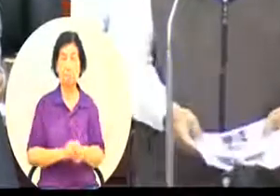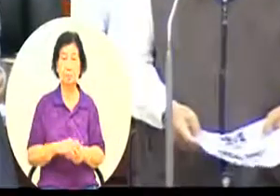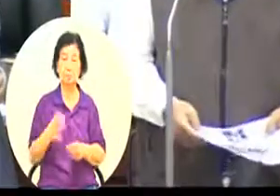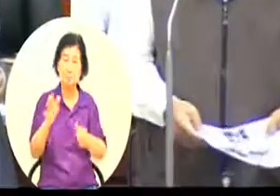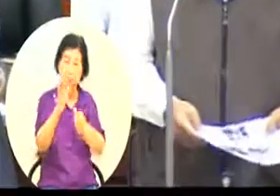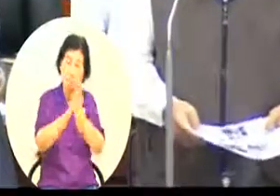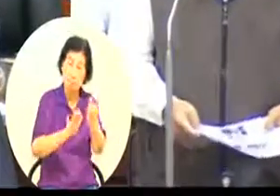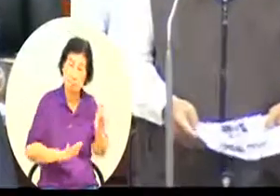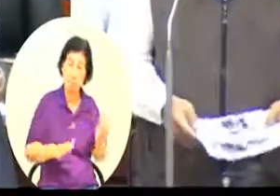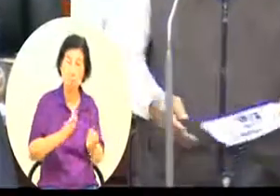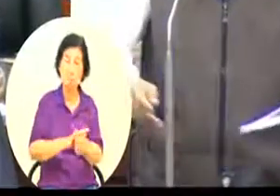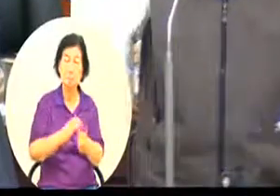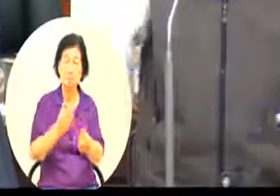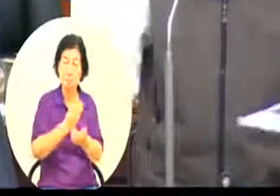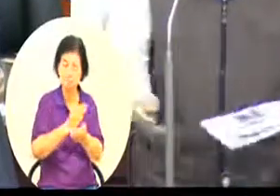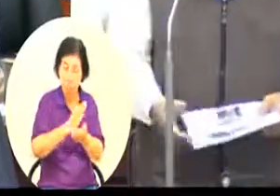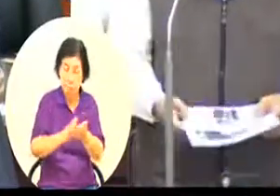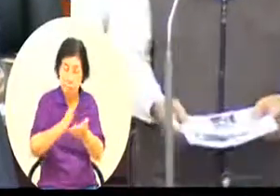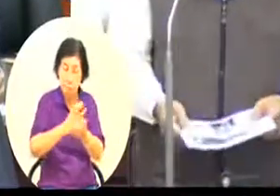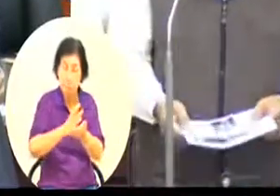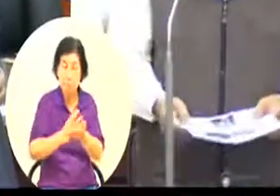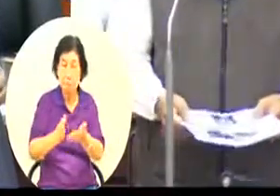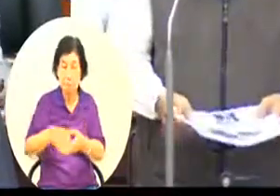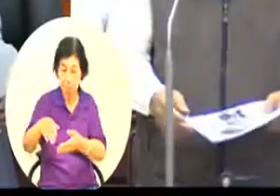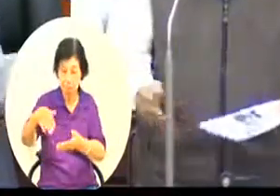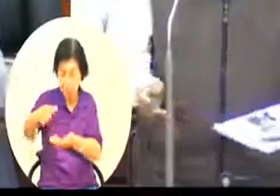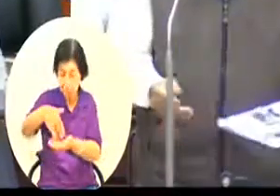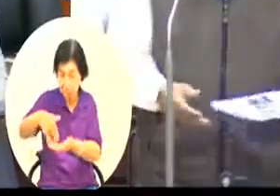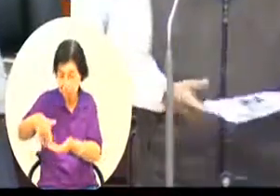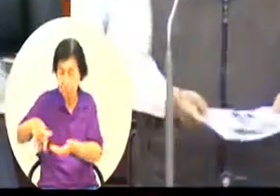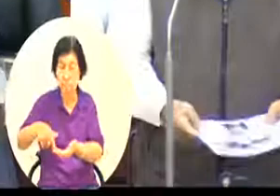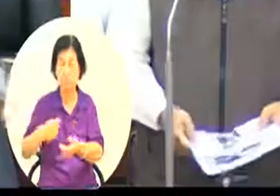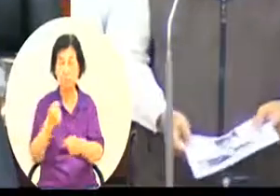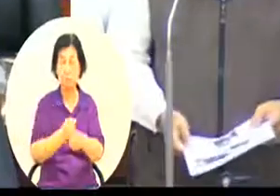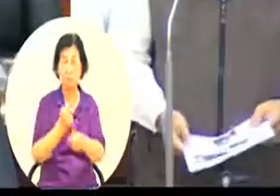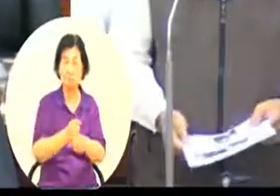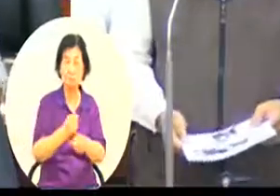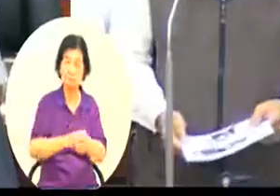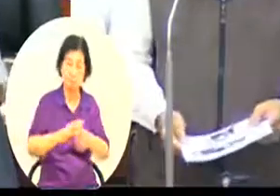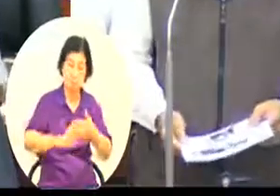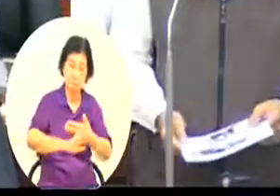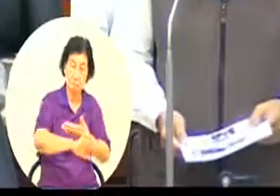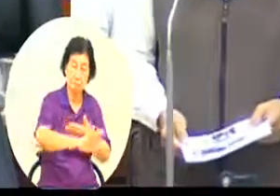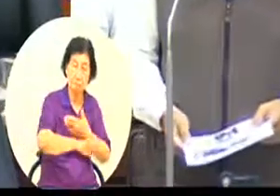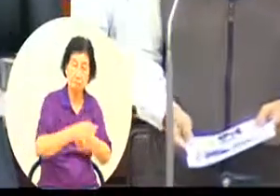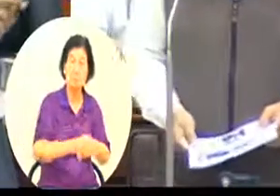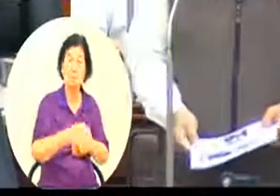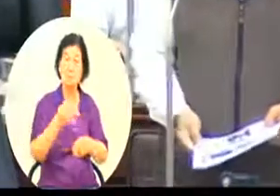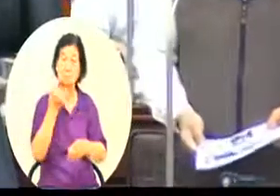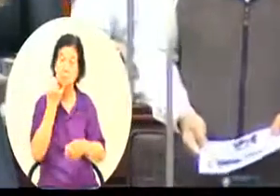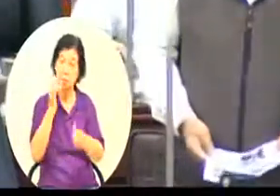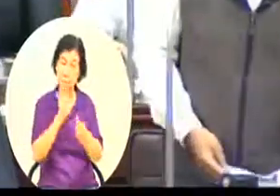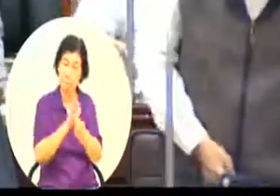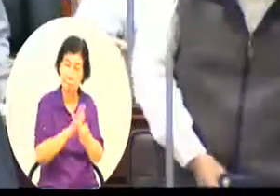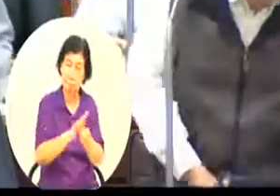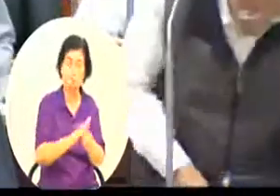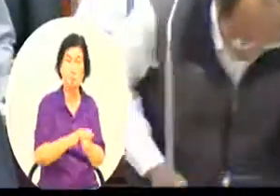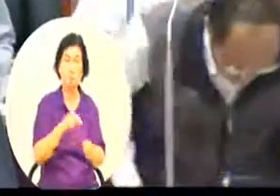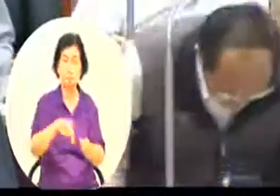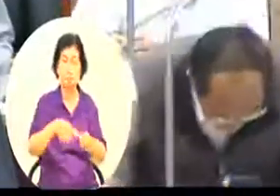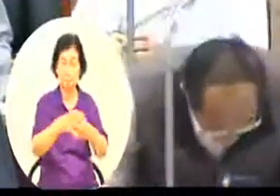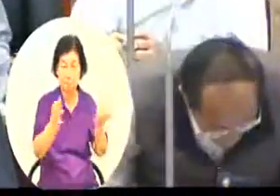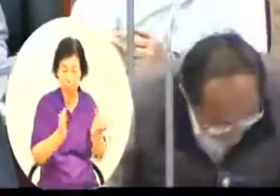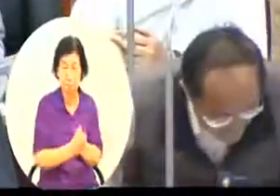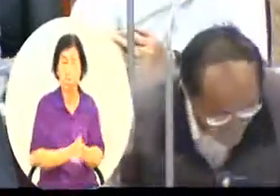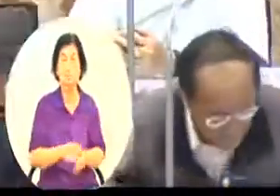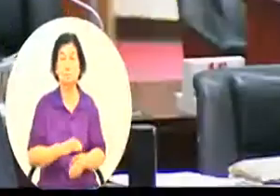先清洁的业务之外，那在特殊时段的时候也会请他们来协助这一部分的处理。 好，你先请坐，等一下我再